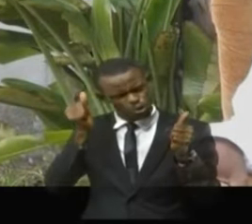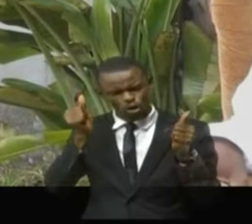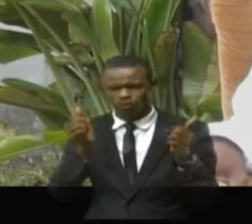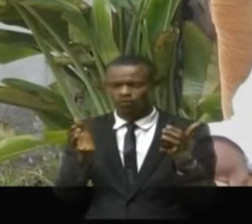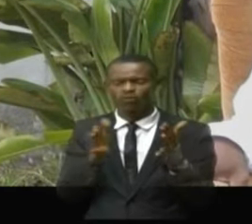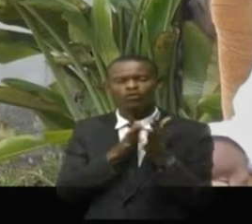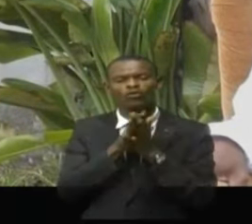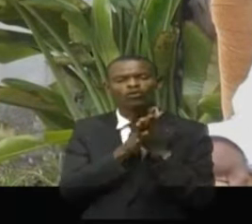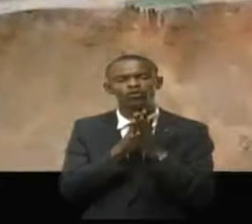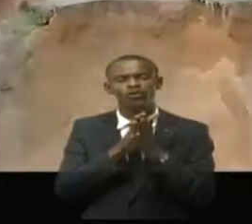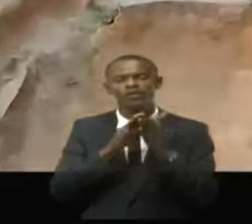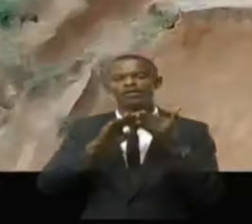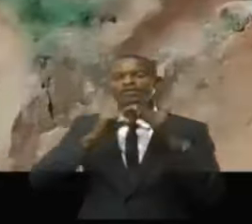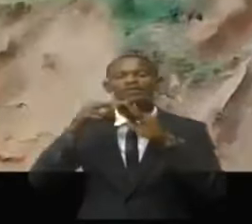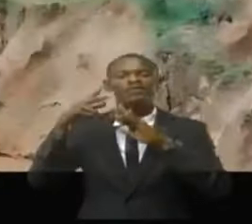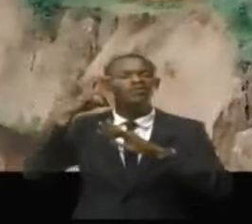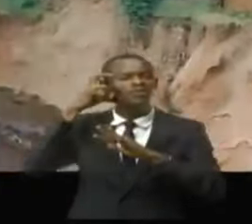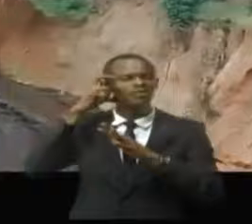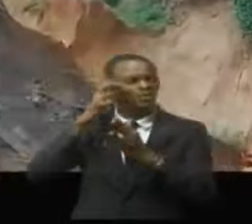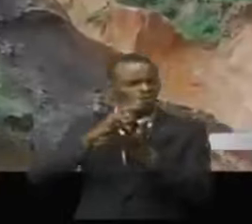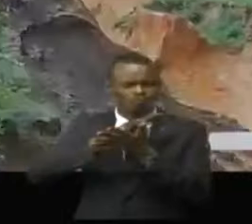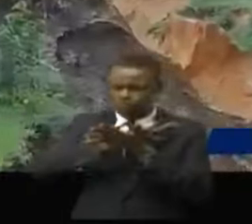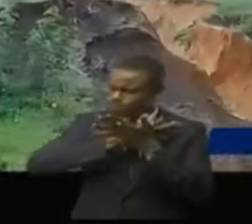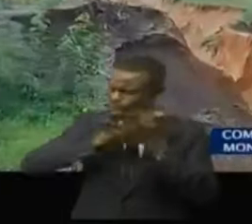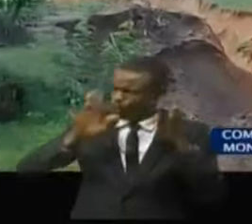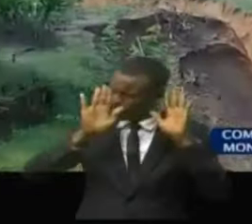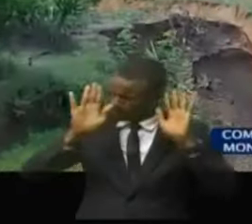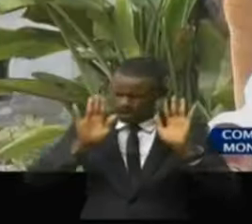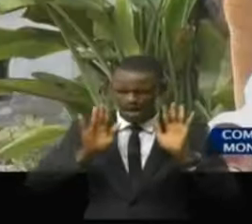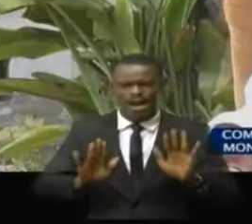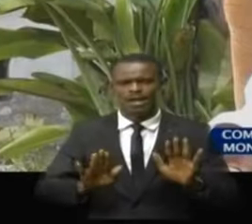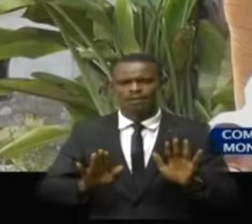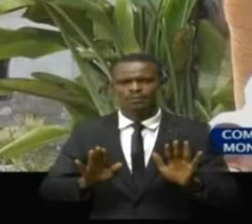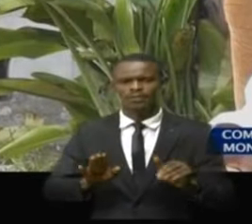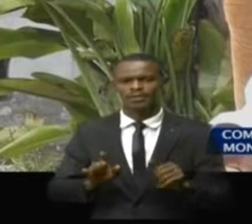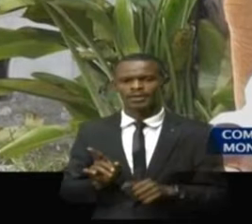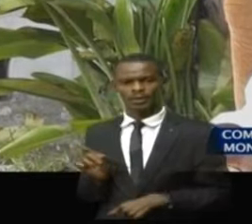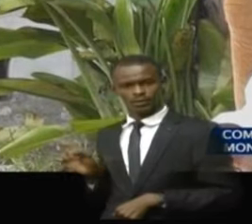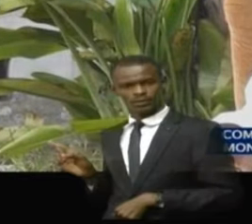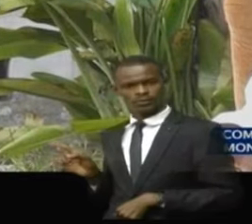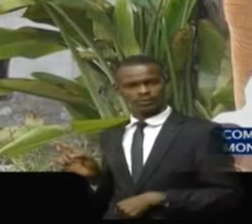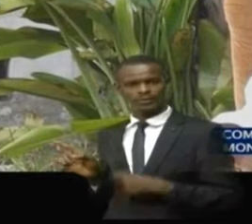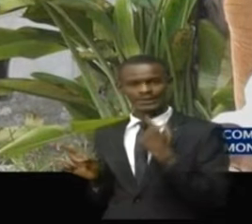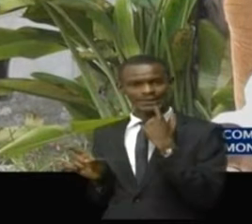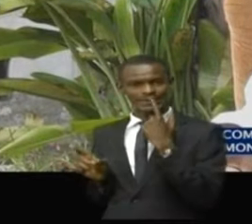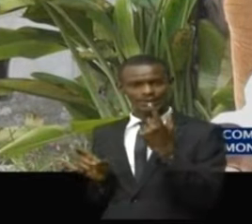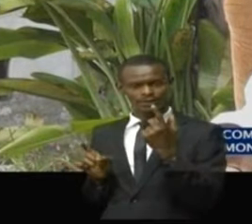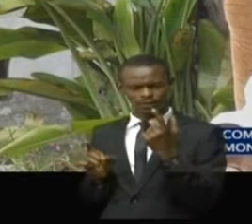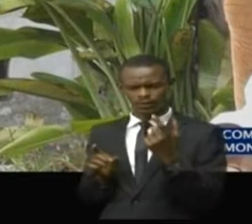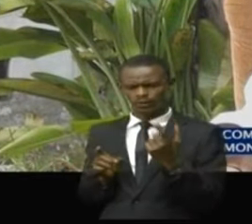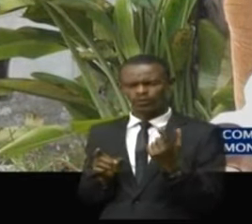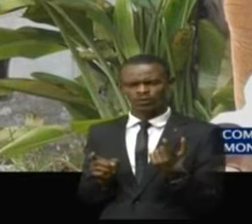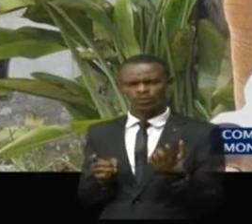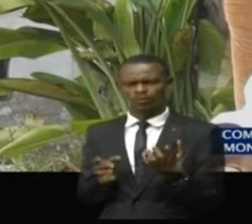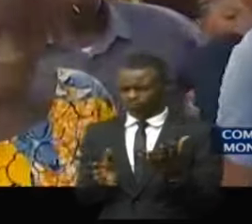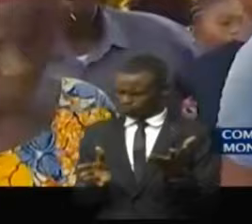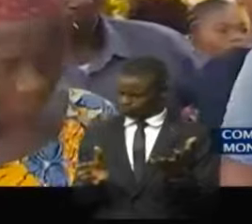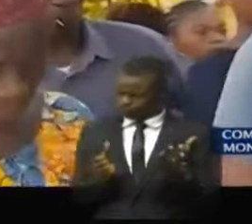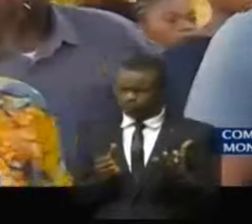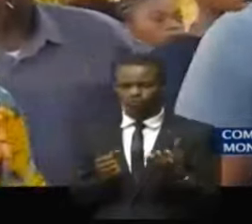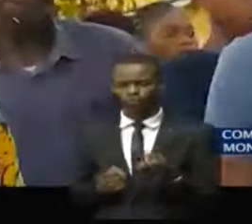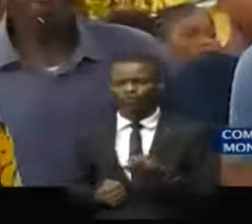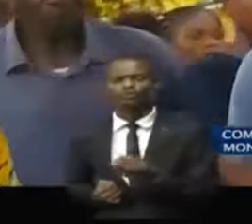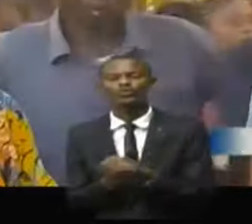ville vivable. L'homme qui se propose de porter la voix de ses concitoyens lors des scrutins à venir compte mener